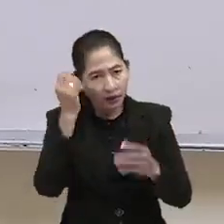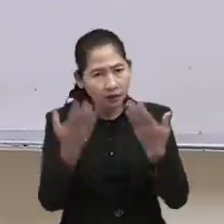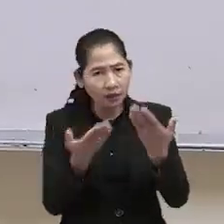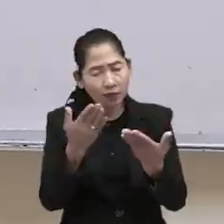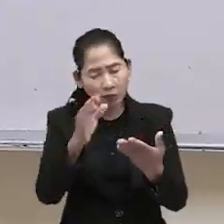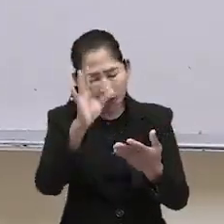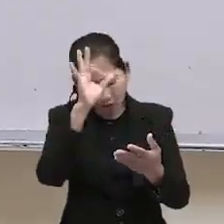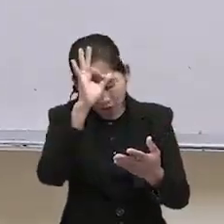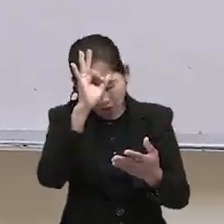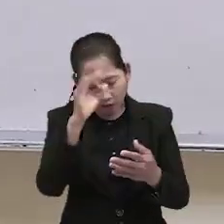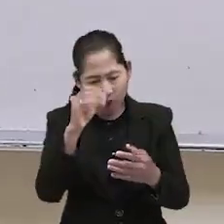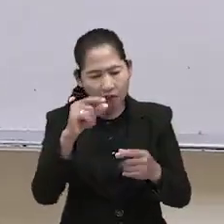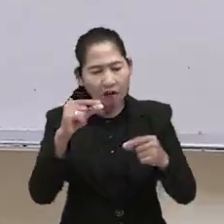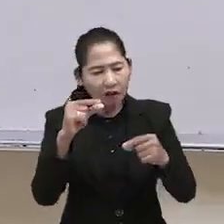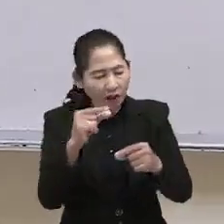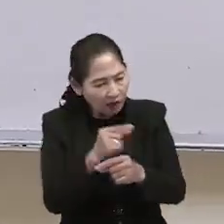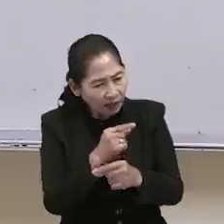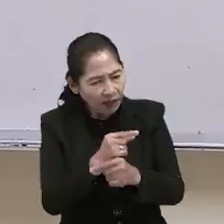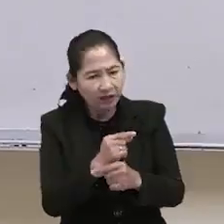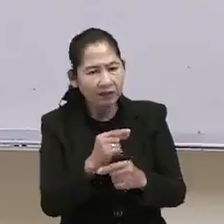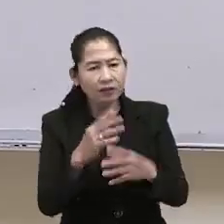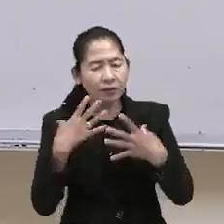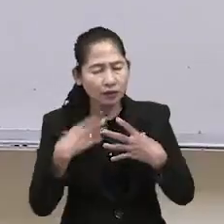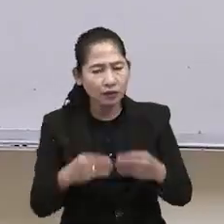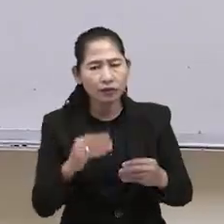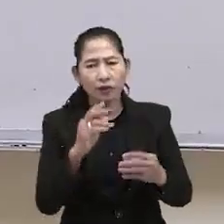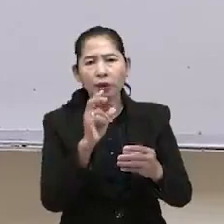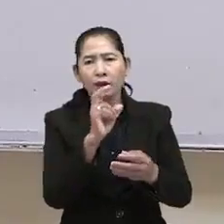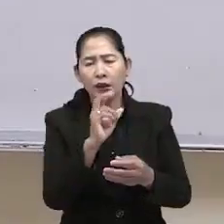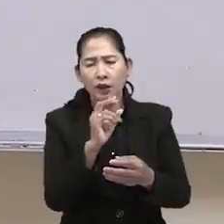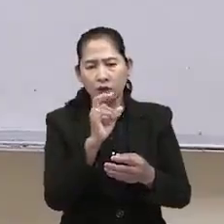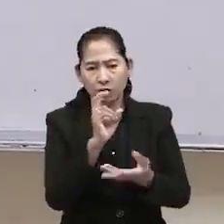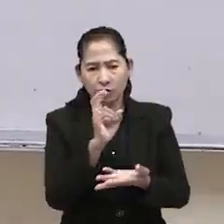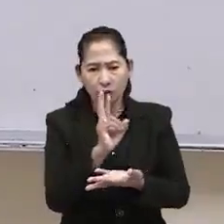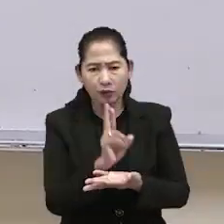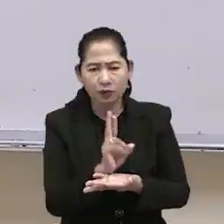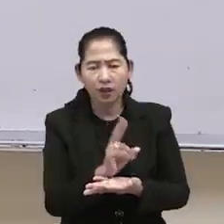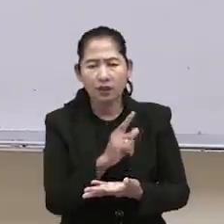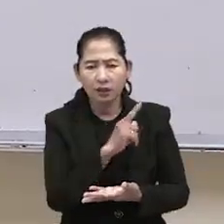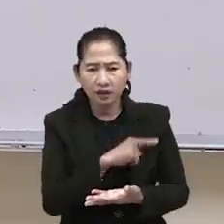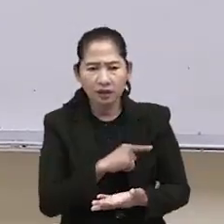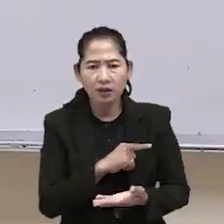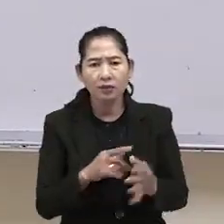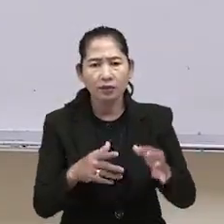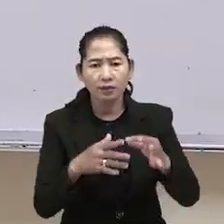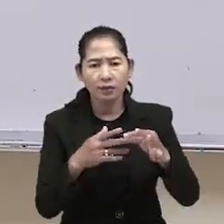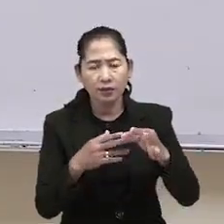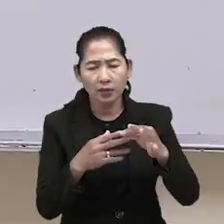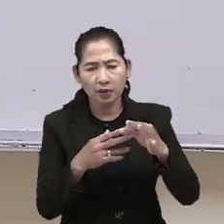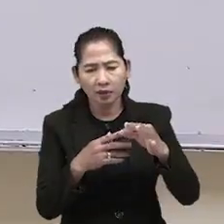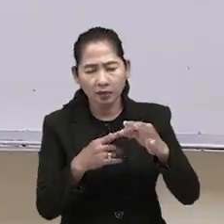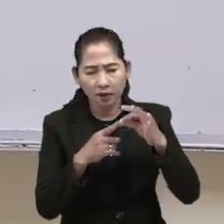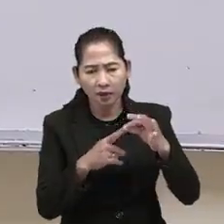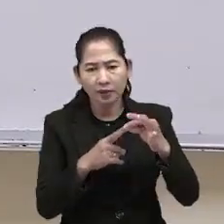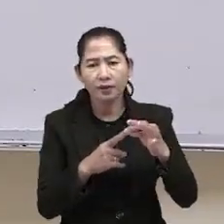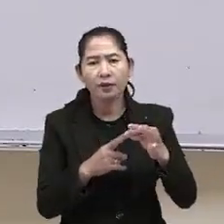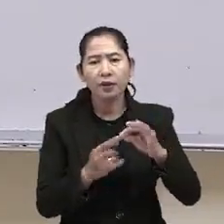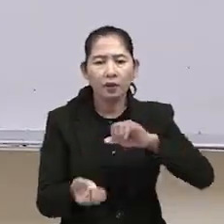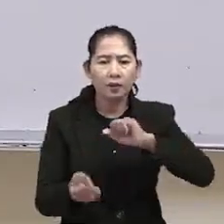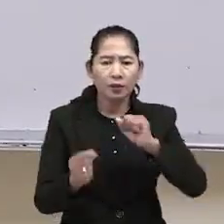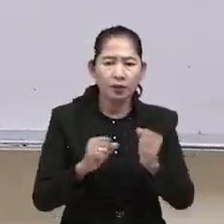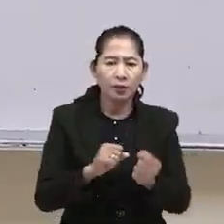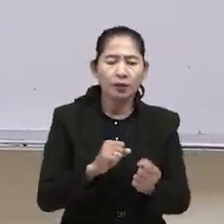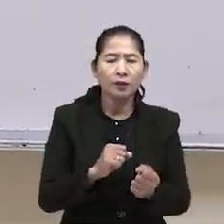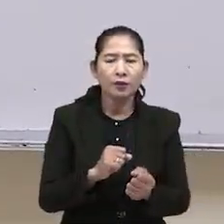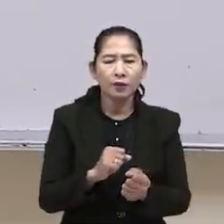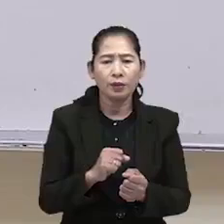ងហើយចរិតវានឹងកាចឬក៏ស្លូតហើយឧស្សាហ៍ឬក៏ខ្ជិលអញ្ចឹងណាកូនចាផលប្រយោជន៍អាចដោបាន